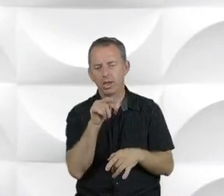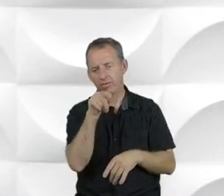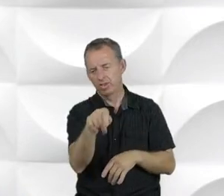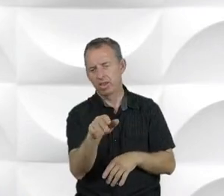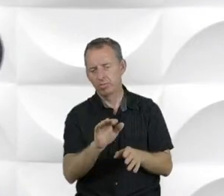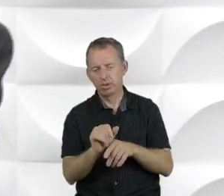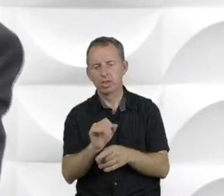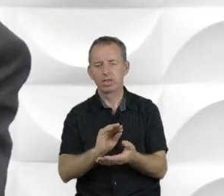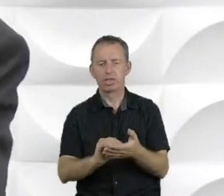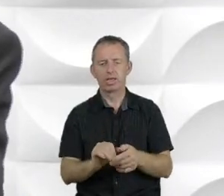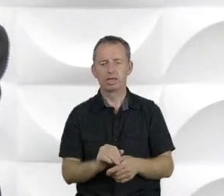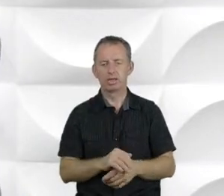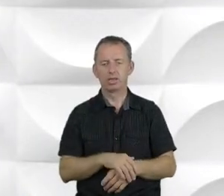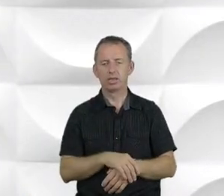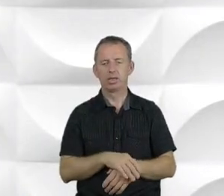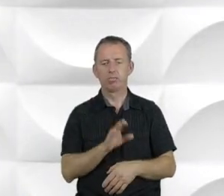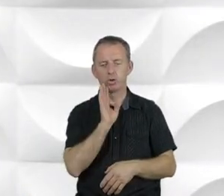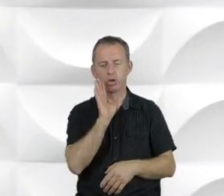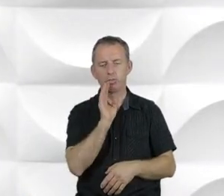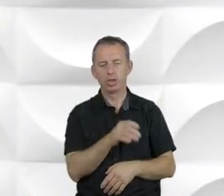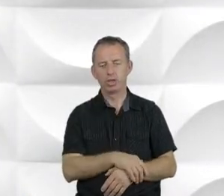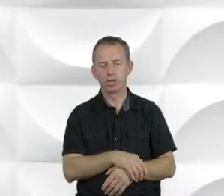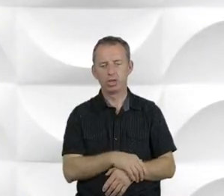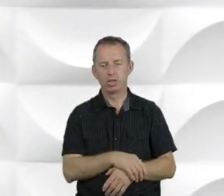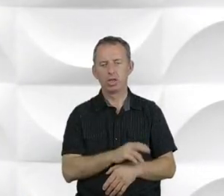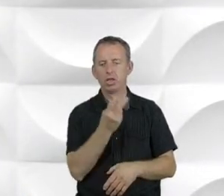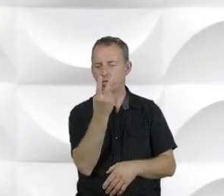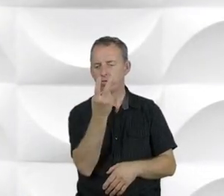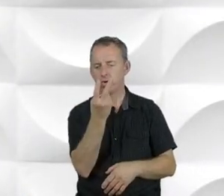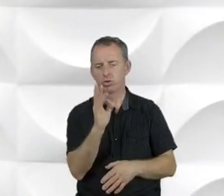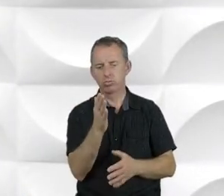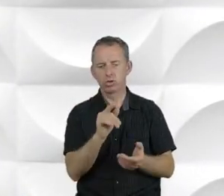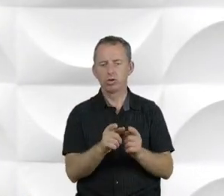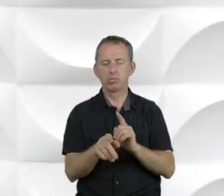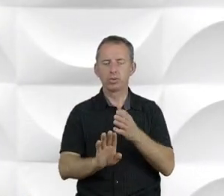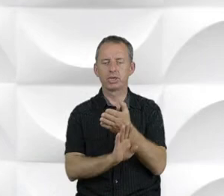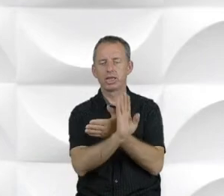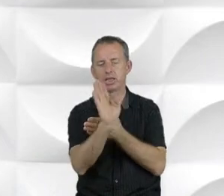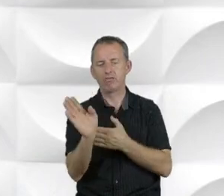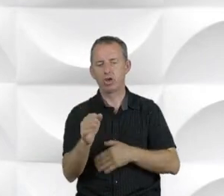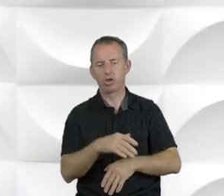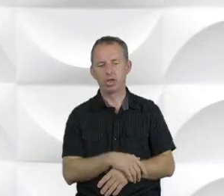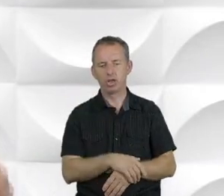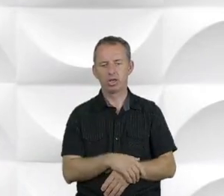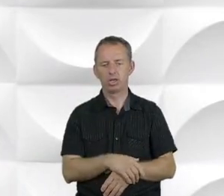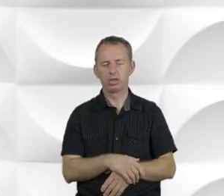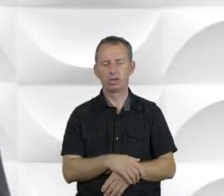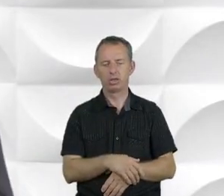gdzie jest w dwojaki sposób przedstawiony.